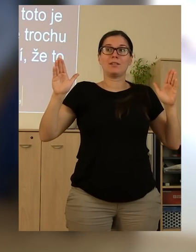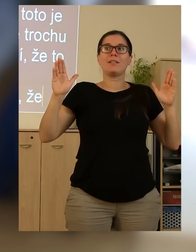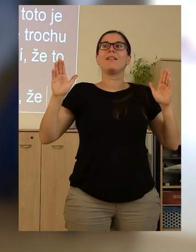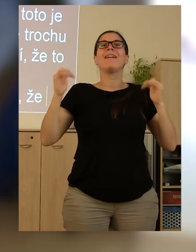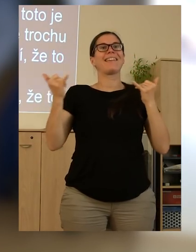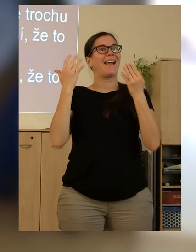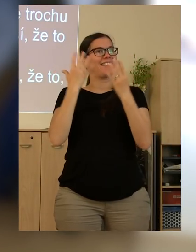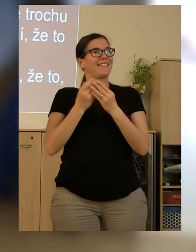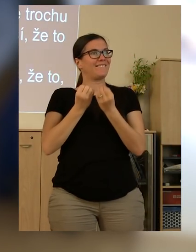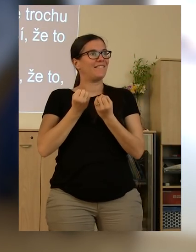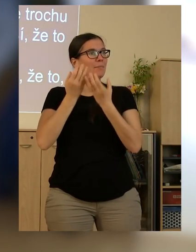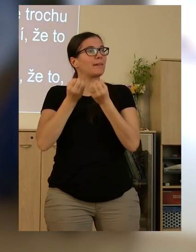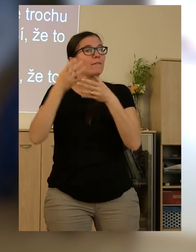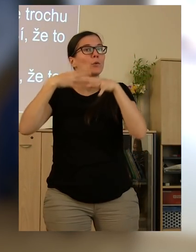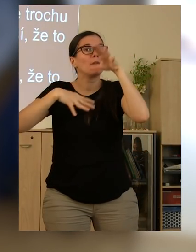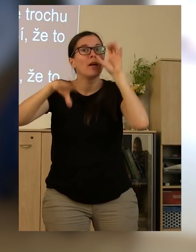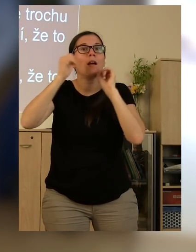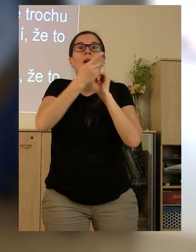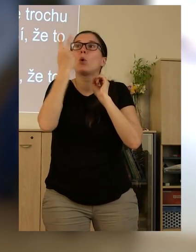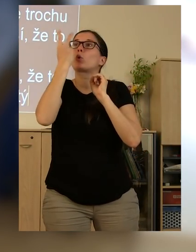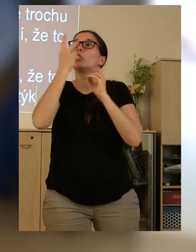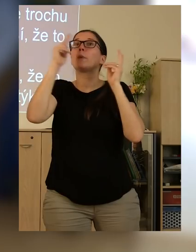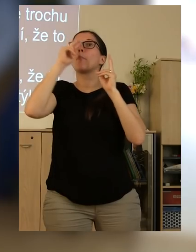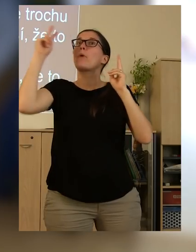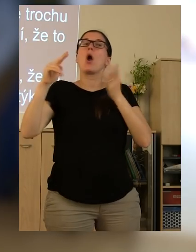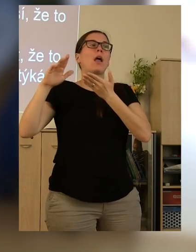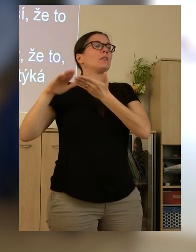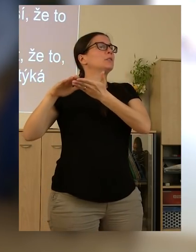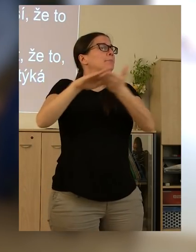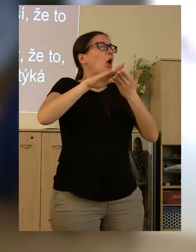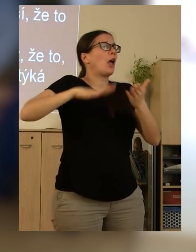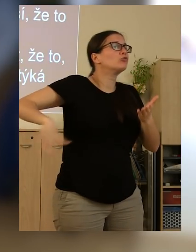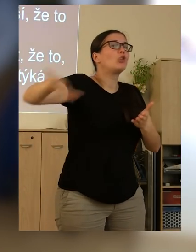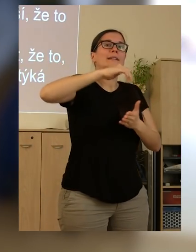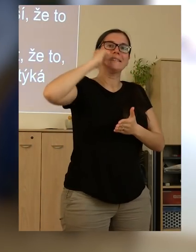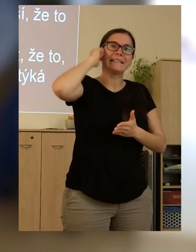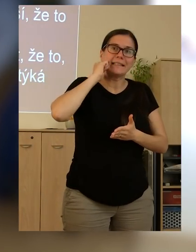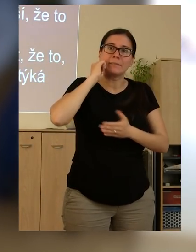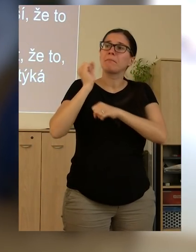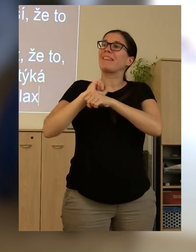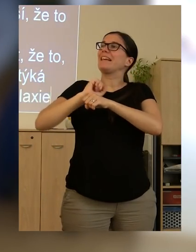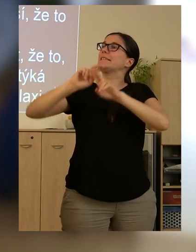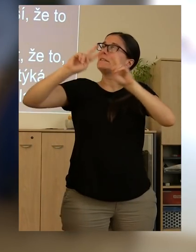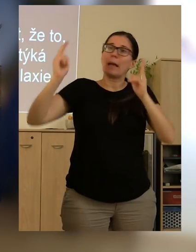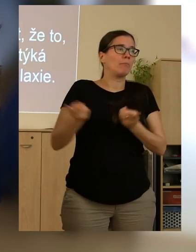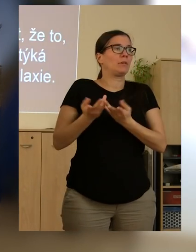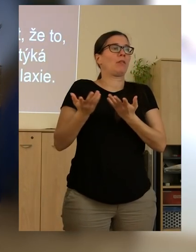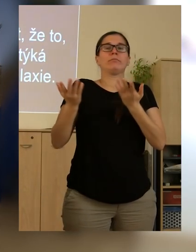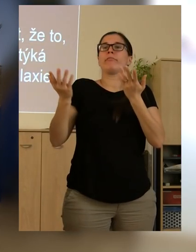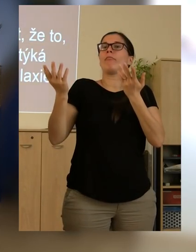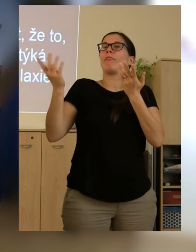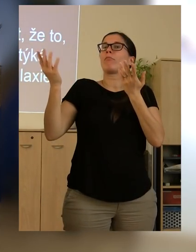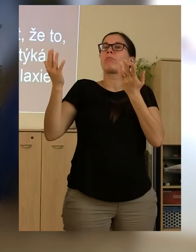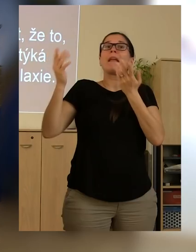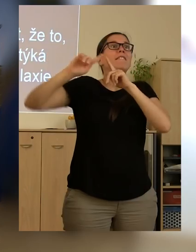teď mluvíme, se týká lidstva, planety Země a galaxie. To už se bavíme o